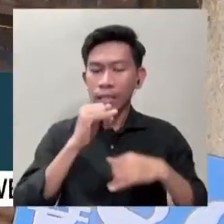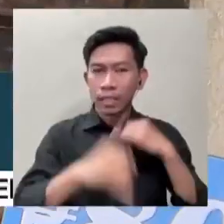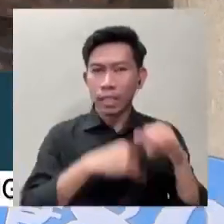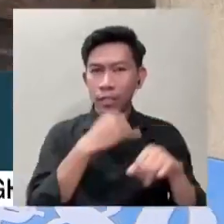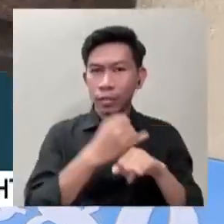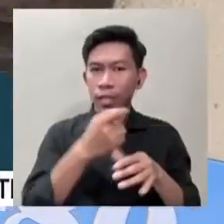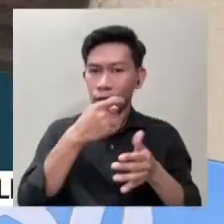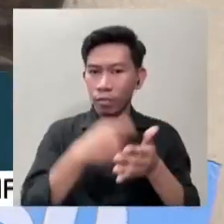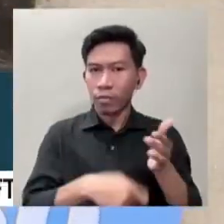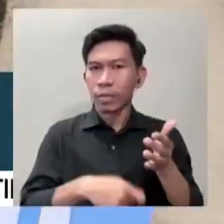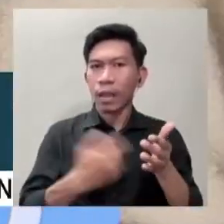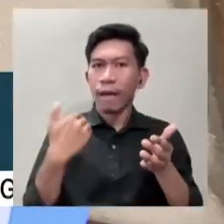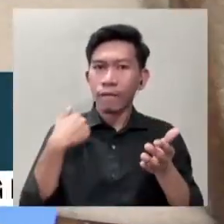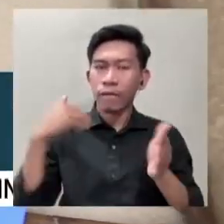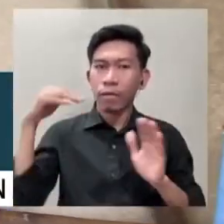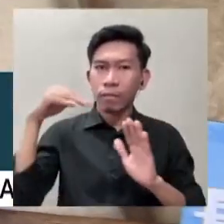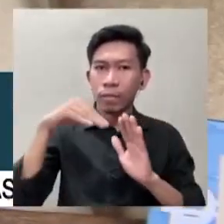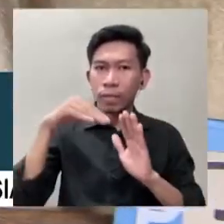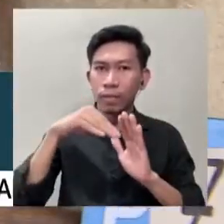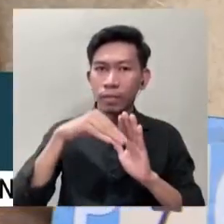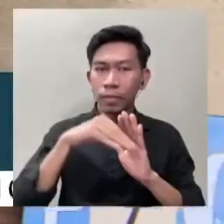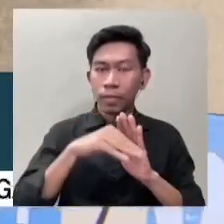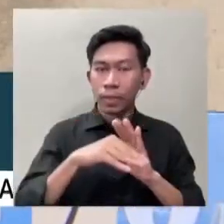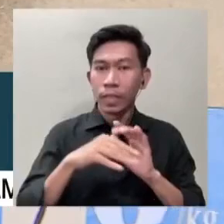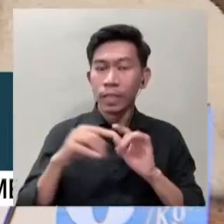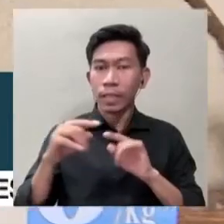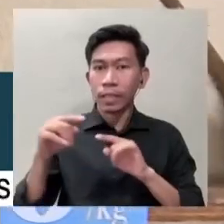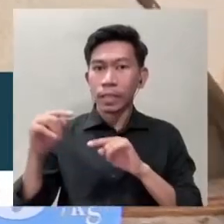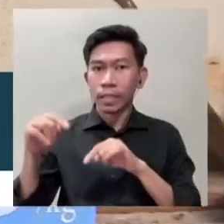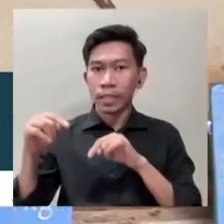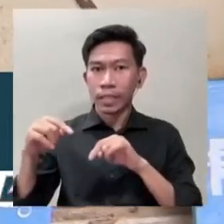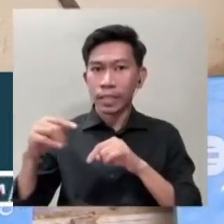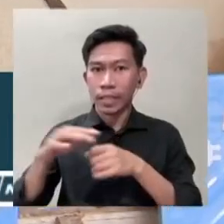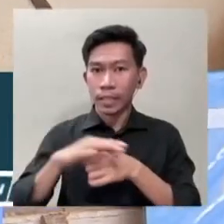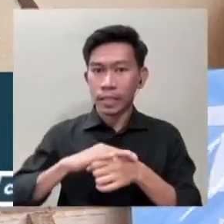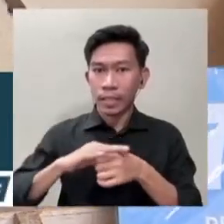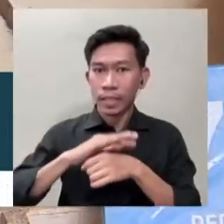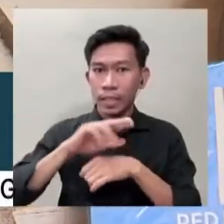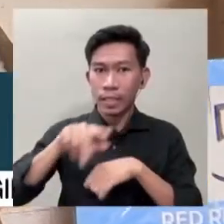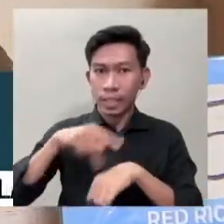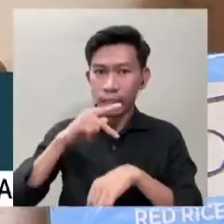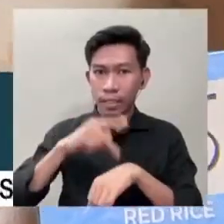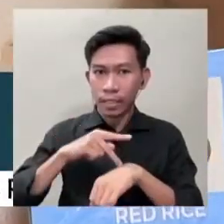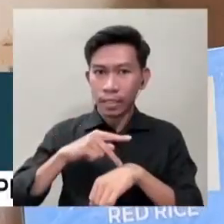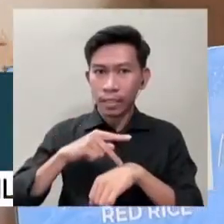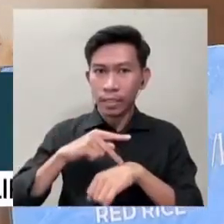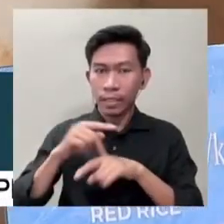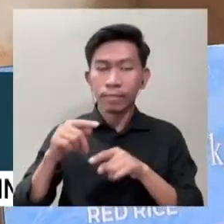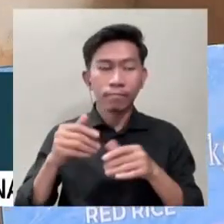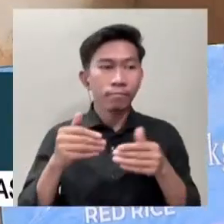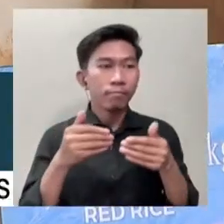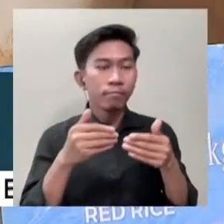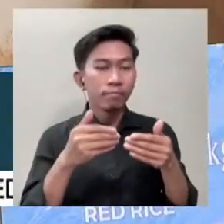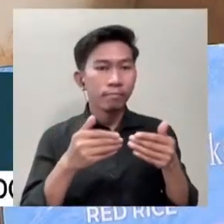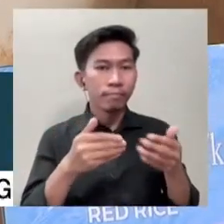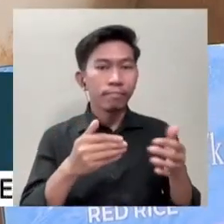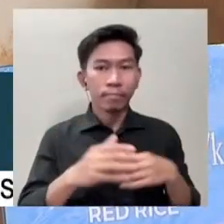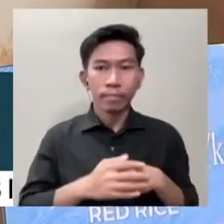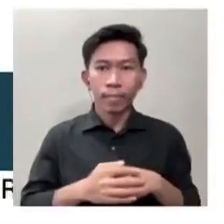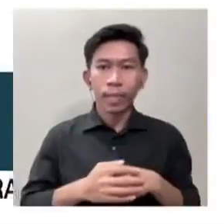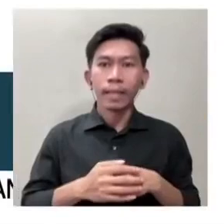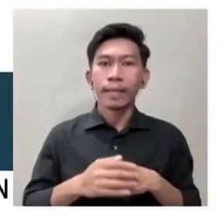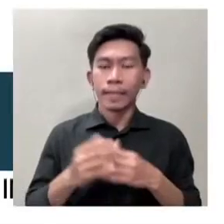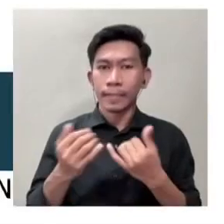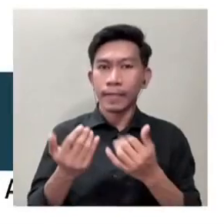price, no? Pero so, sandali lang po. Hindi lang dito sa atin domestically yung Opo. Yeah. Opo, Mr. So, i-explicate